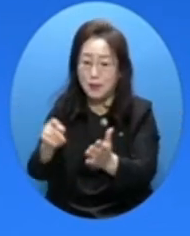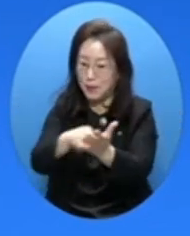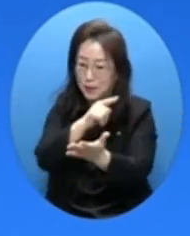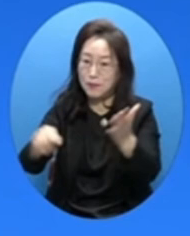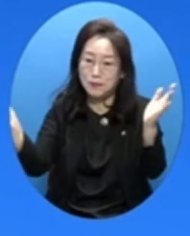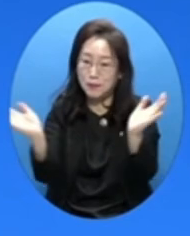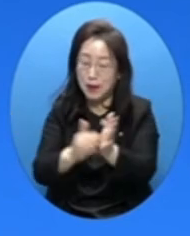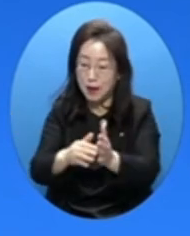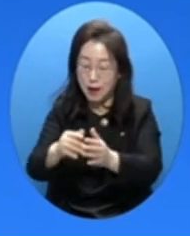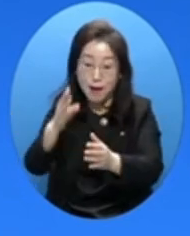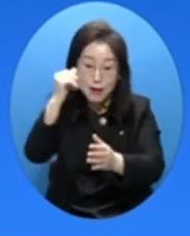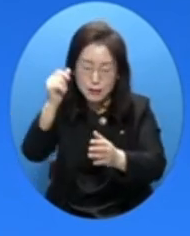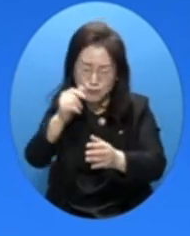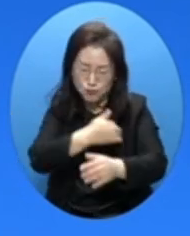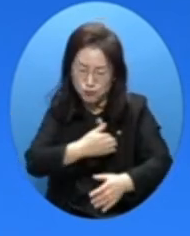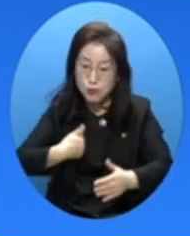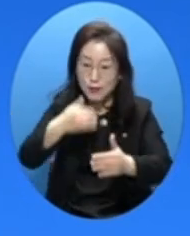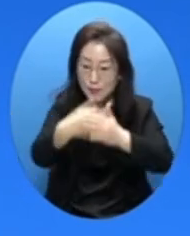기름이 많이 남아서 그것을 팔아서